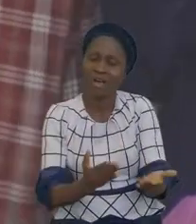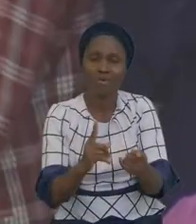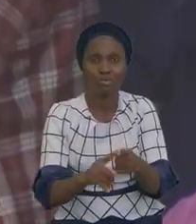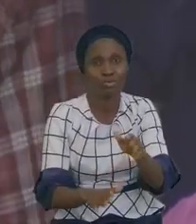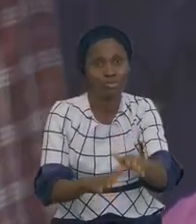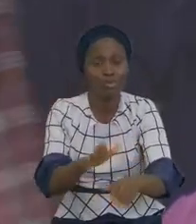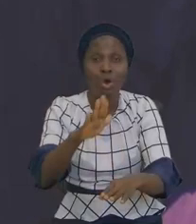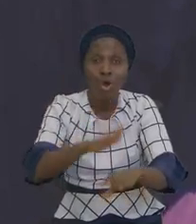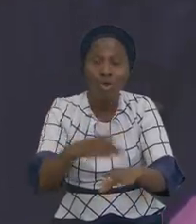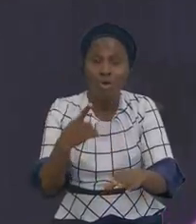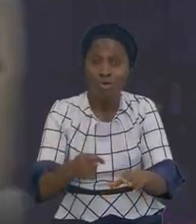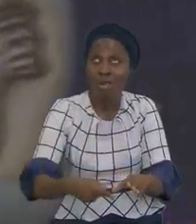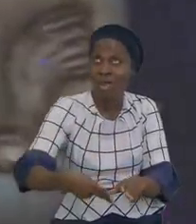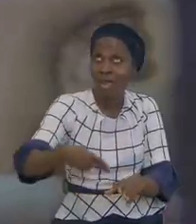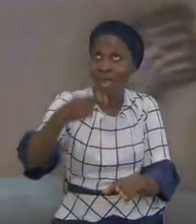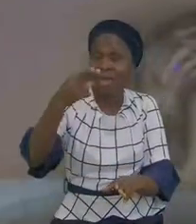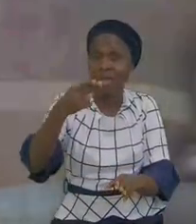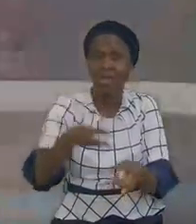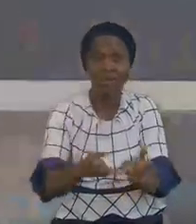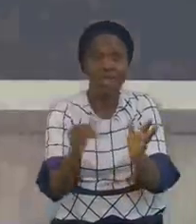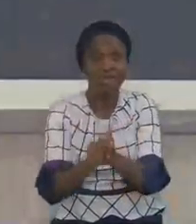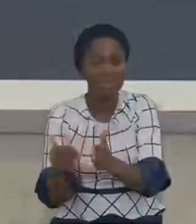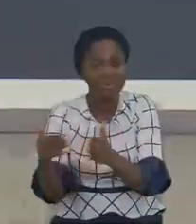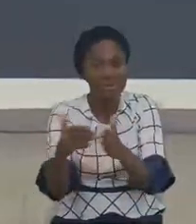conduit à la libération dans la vie.